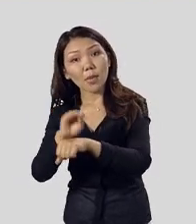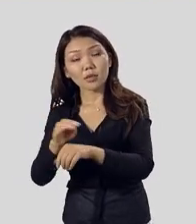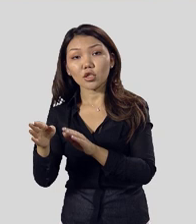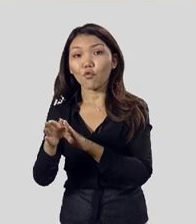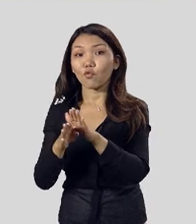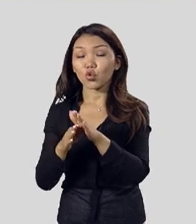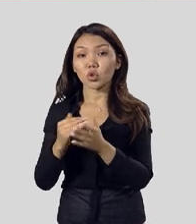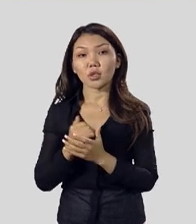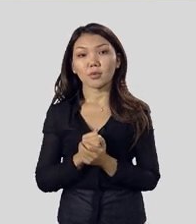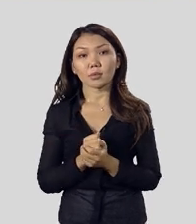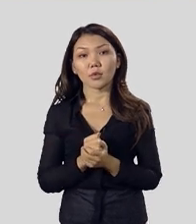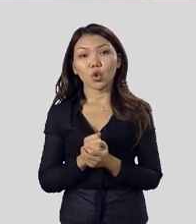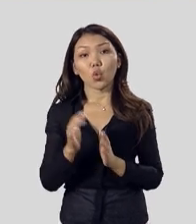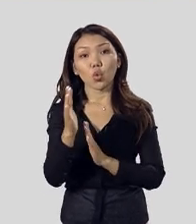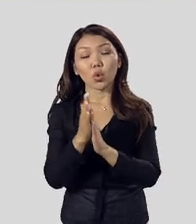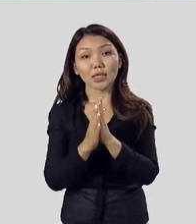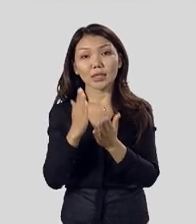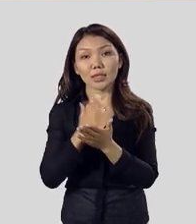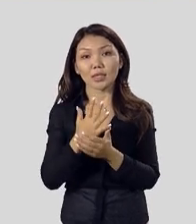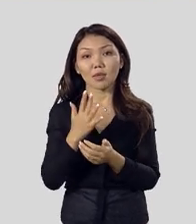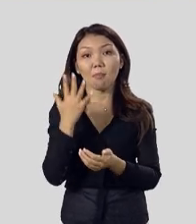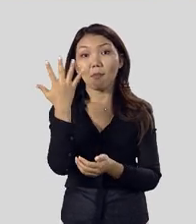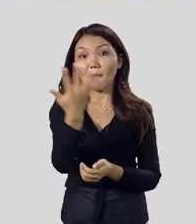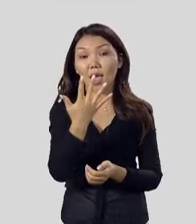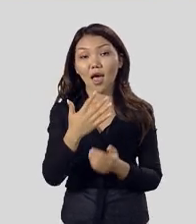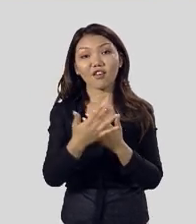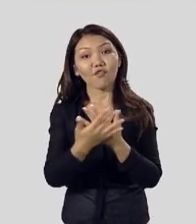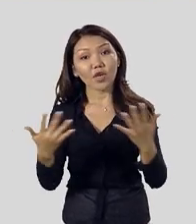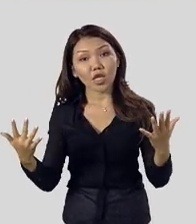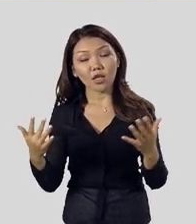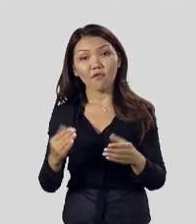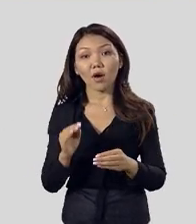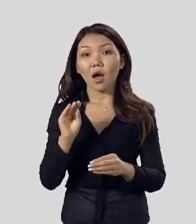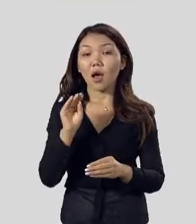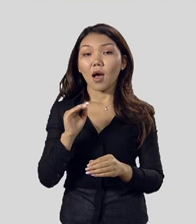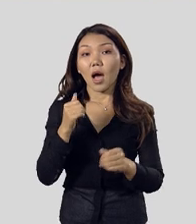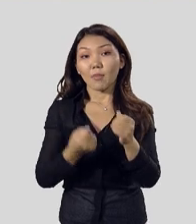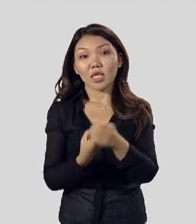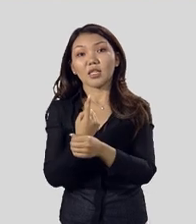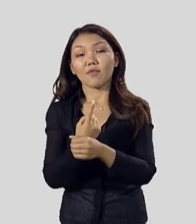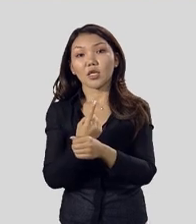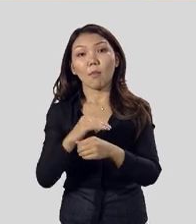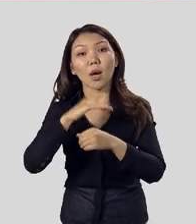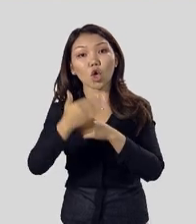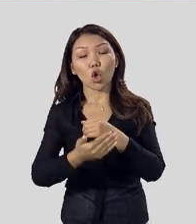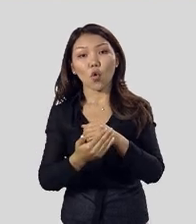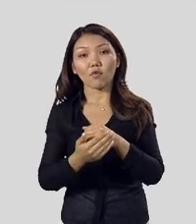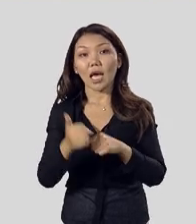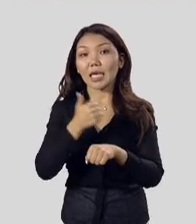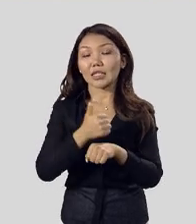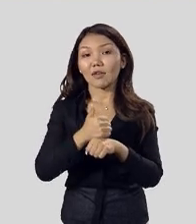выделяет пять видов тканей образовательная покровная основная механическая